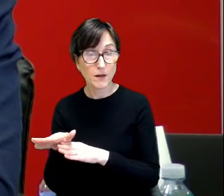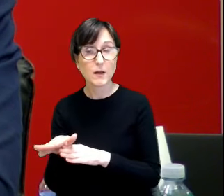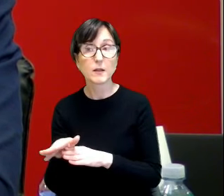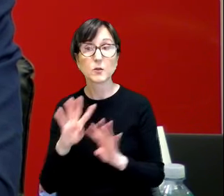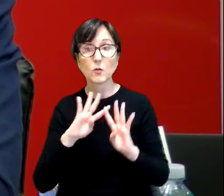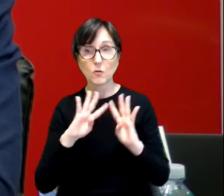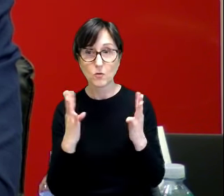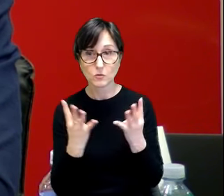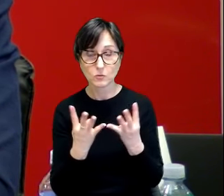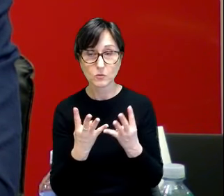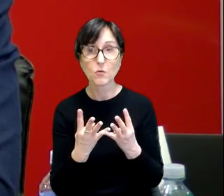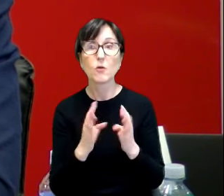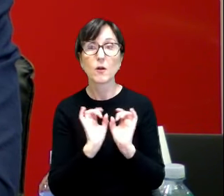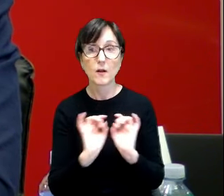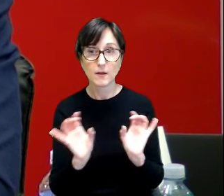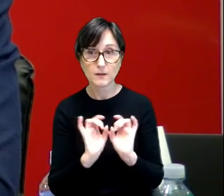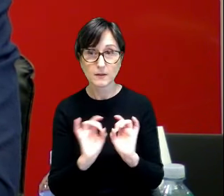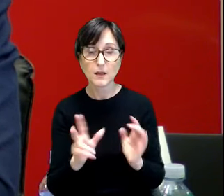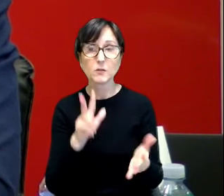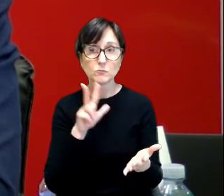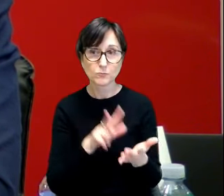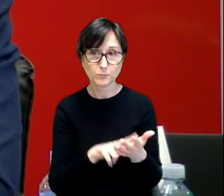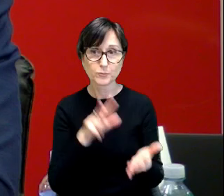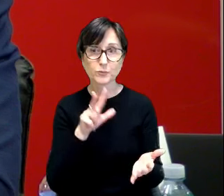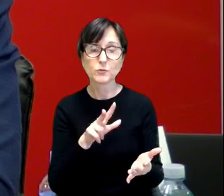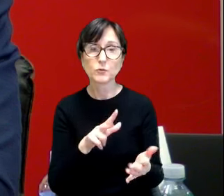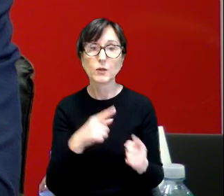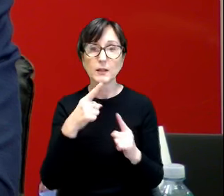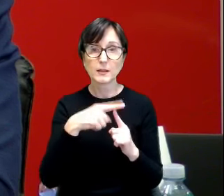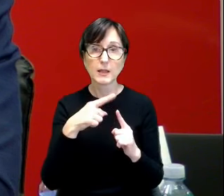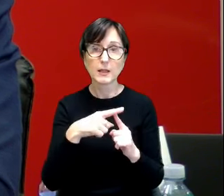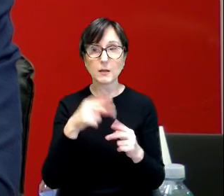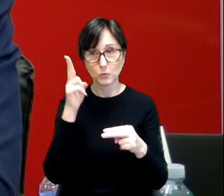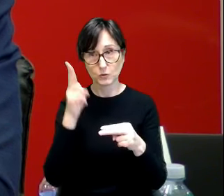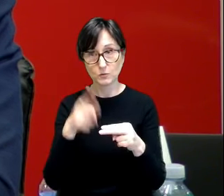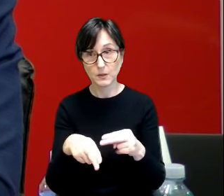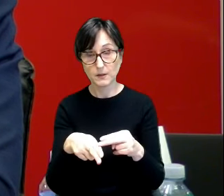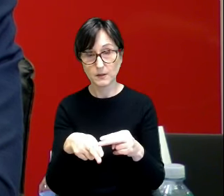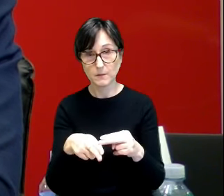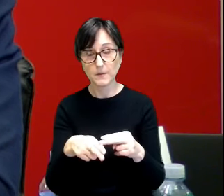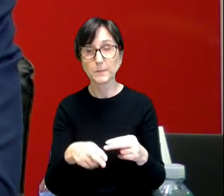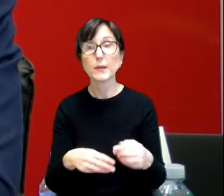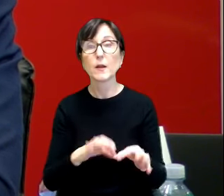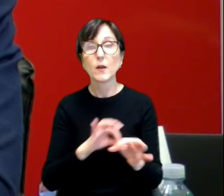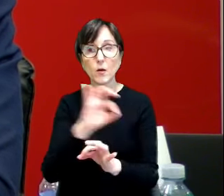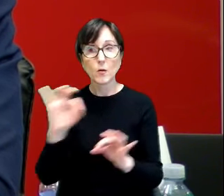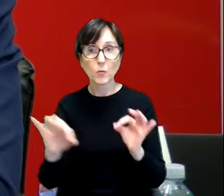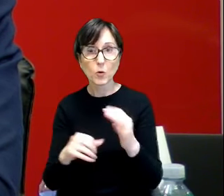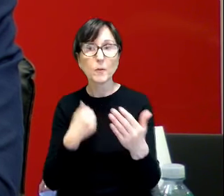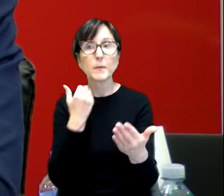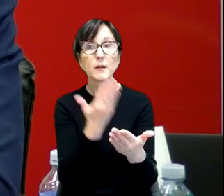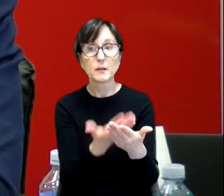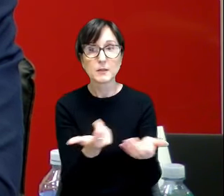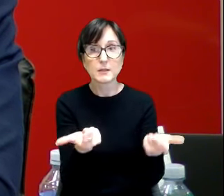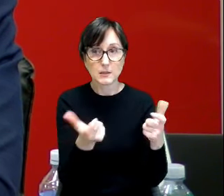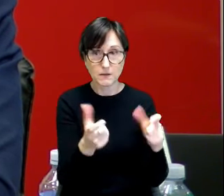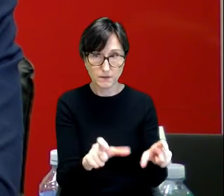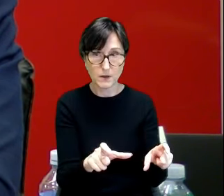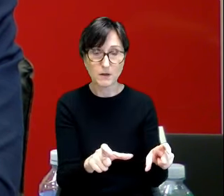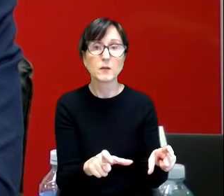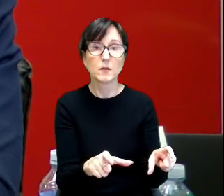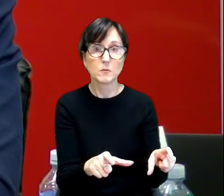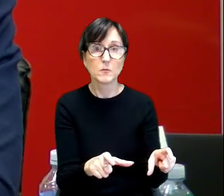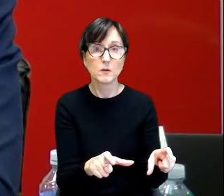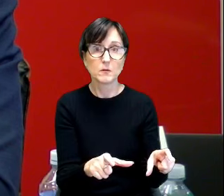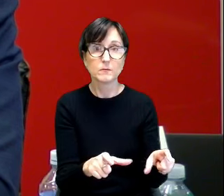veiklos ataska ita yra tvirtinama tarybos sprendimu projektą pristatant savivaldybės taryboje tą ką jūs ir padarėte